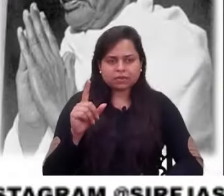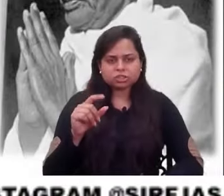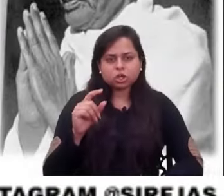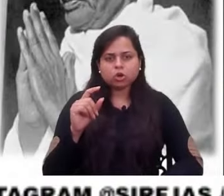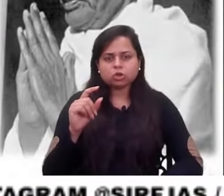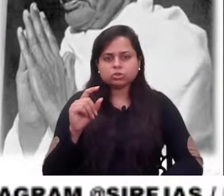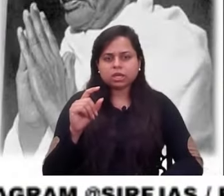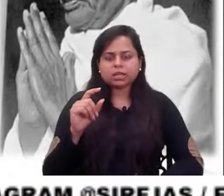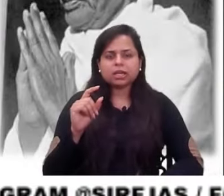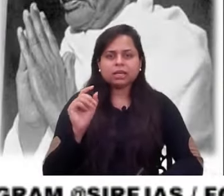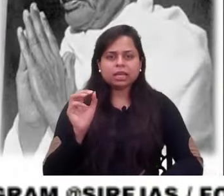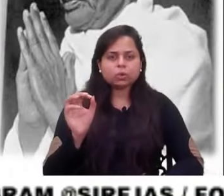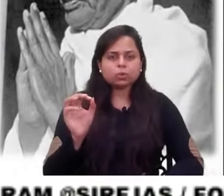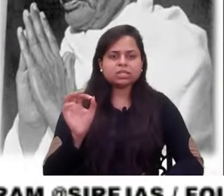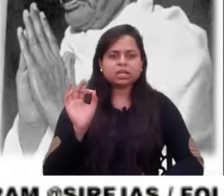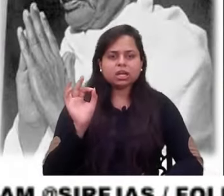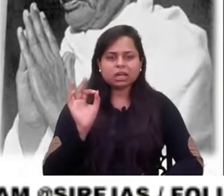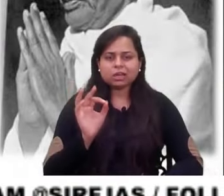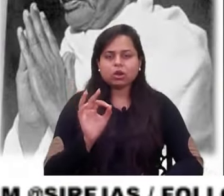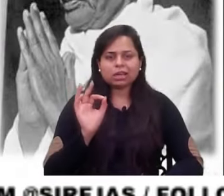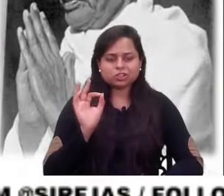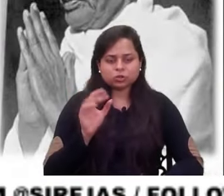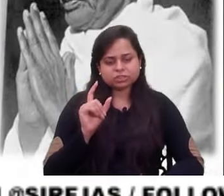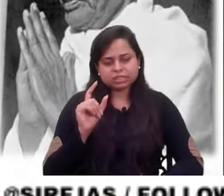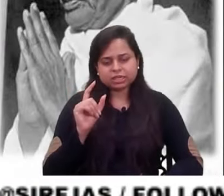लैंग्वेज लैंग्वेज